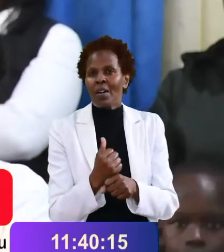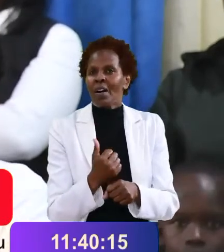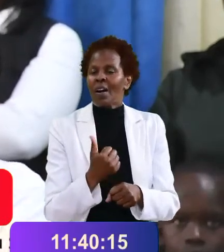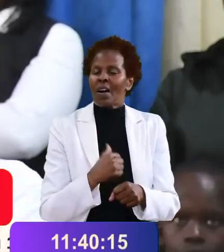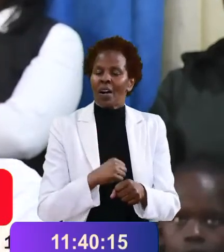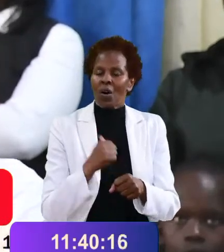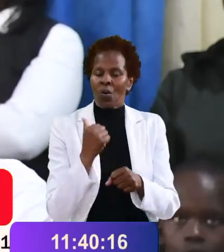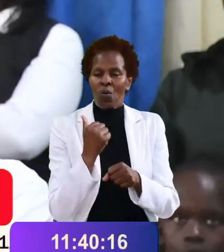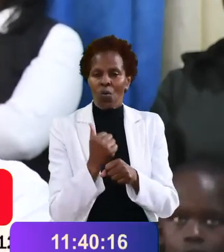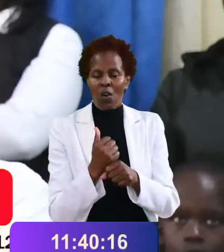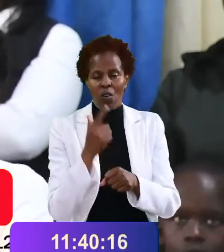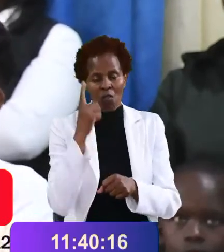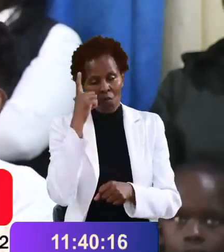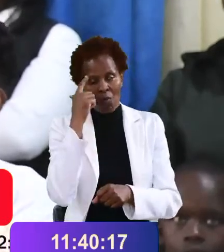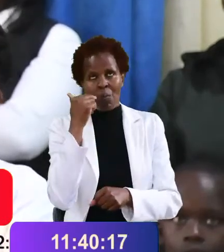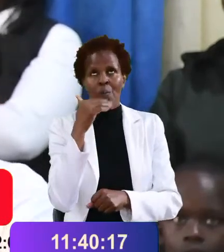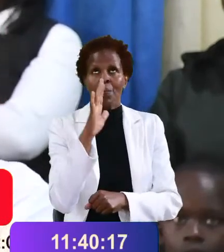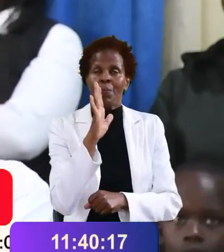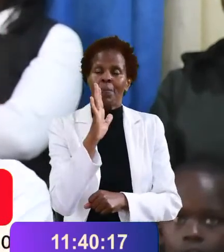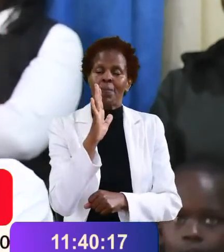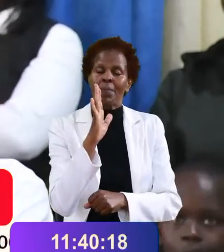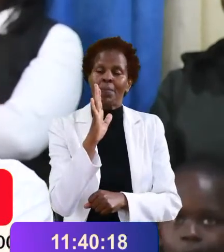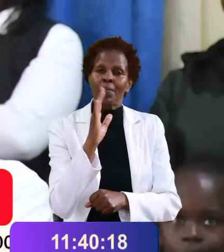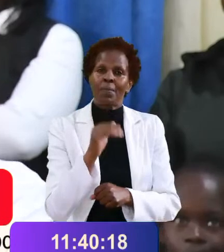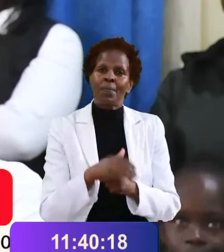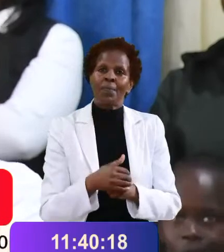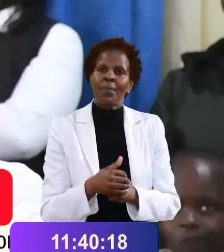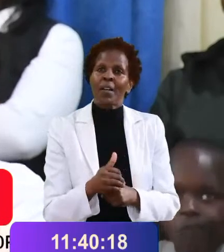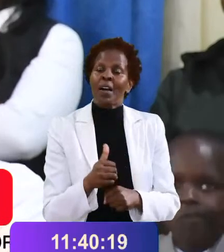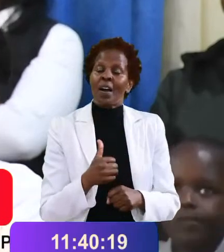fanya kazi kazi ya Bwana,